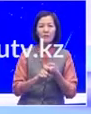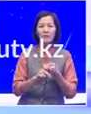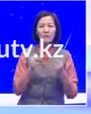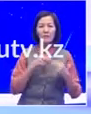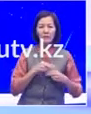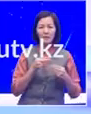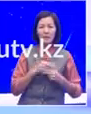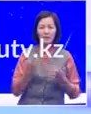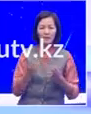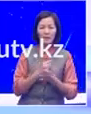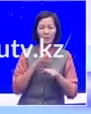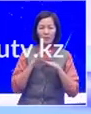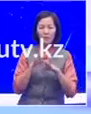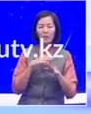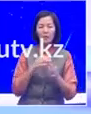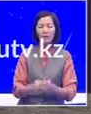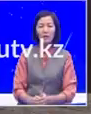жұмыстары сәтті өтті.